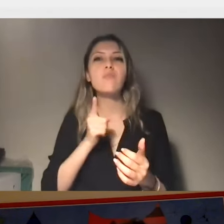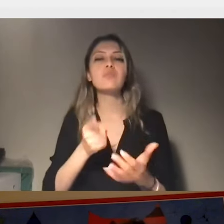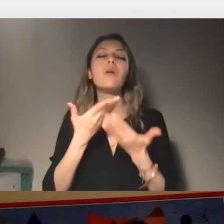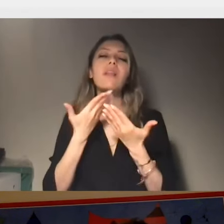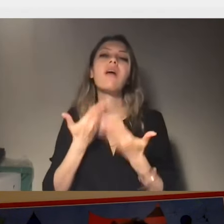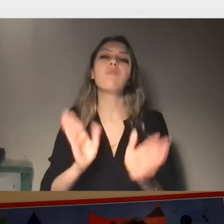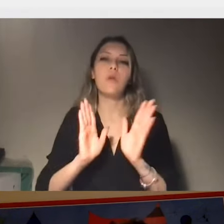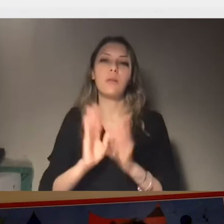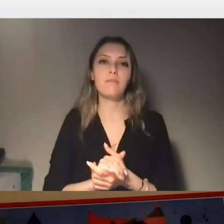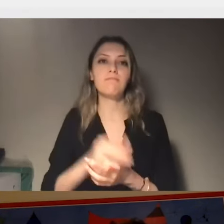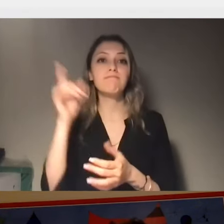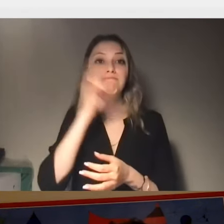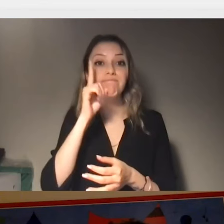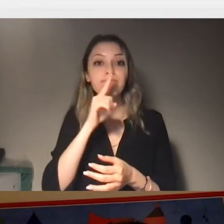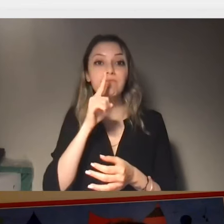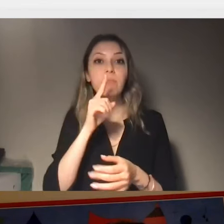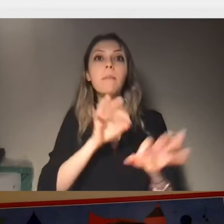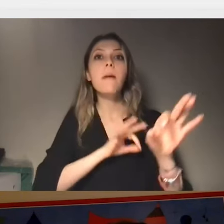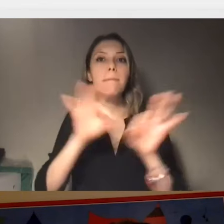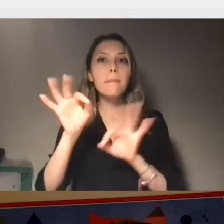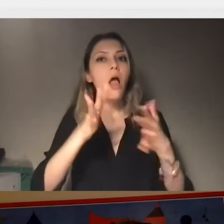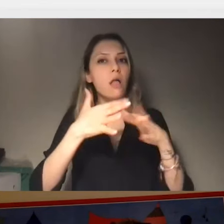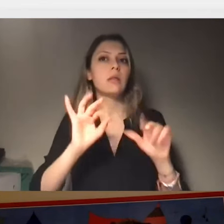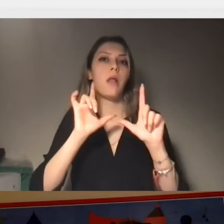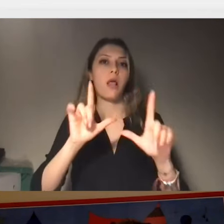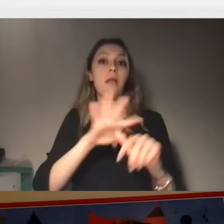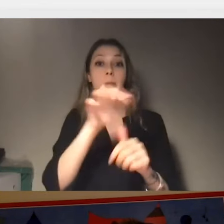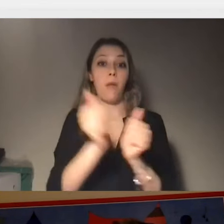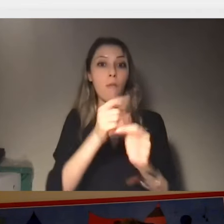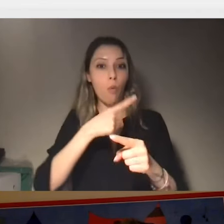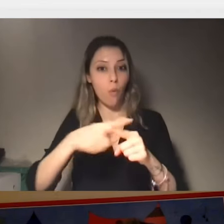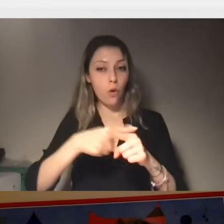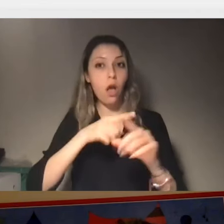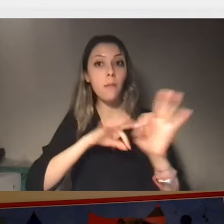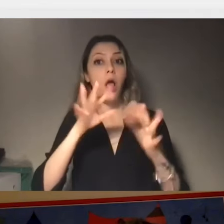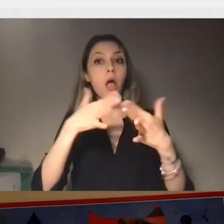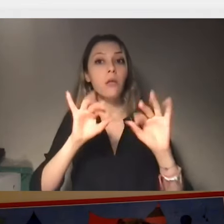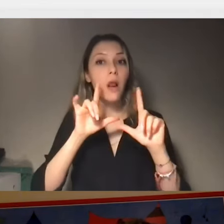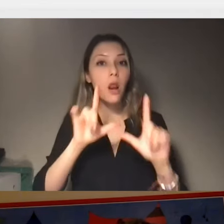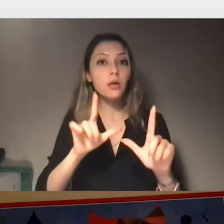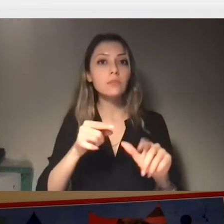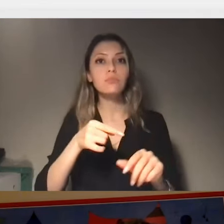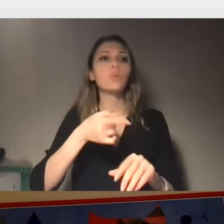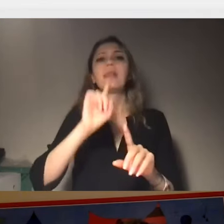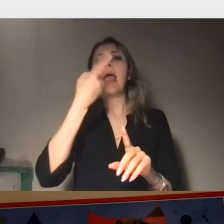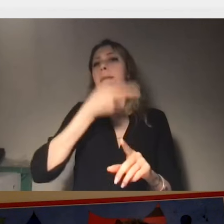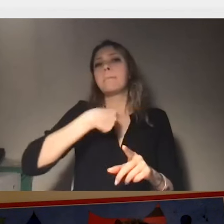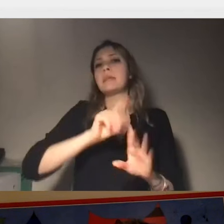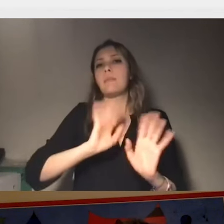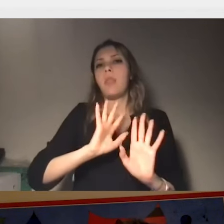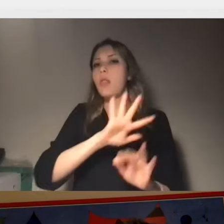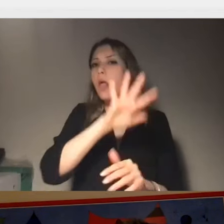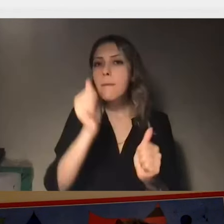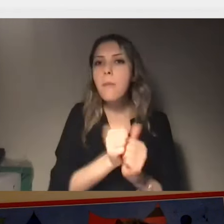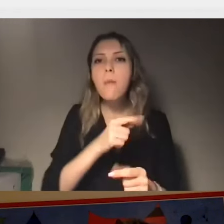durumda. Dolayısıyla bir strateji belirleyeceğiz. Kollektif bir strateji olmak durumunda. Bu İHOP'un stratejisi değil ama bu